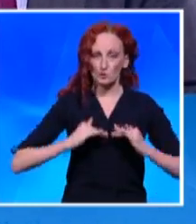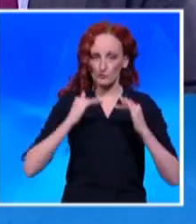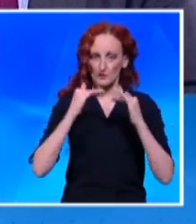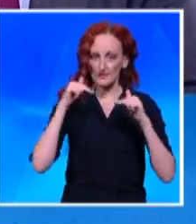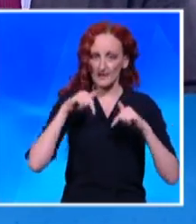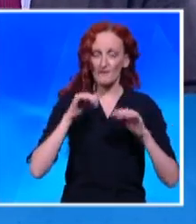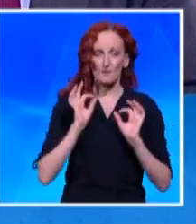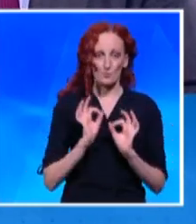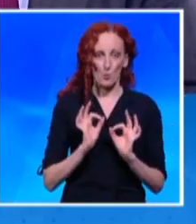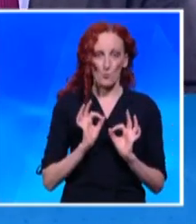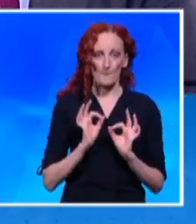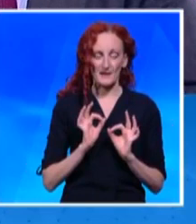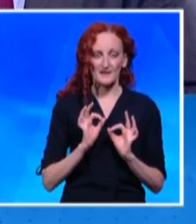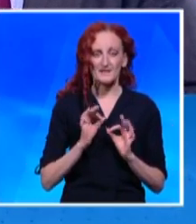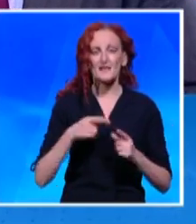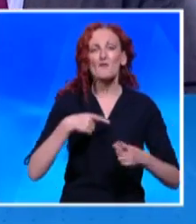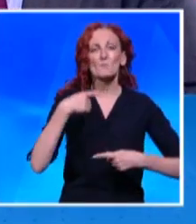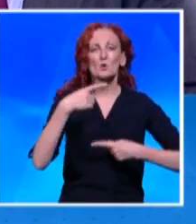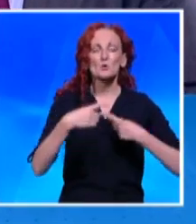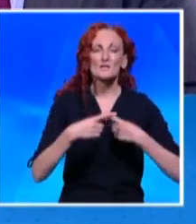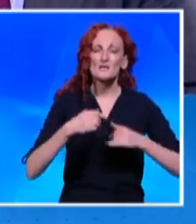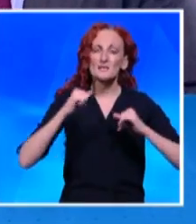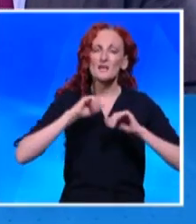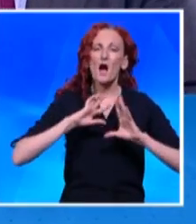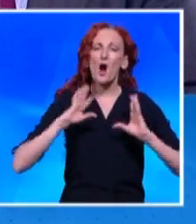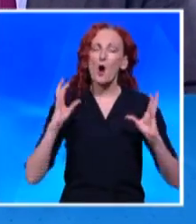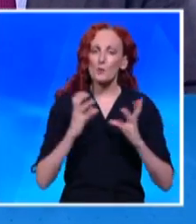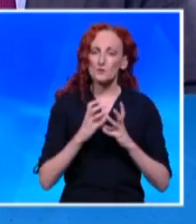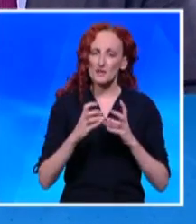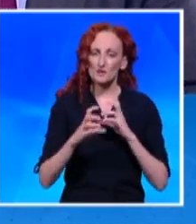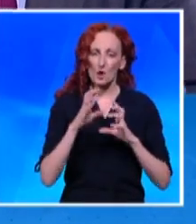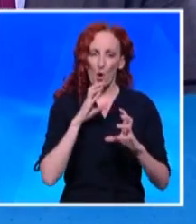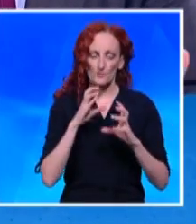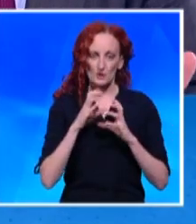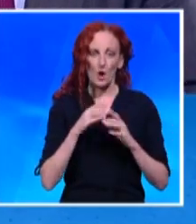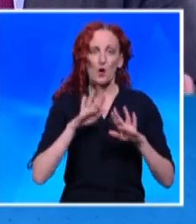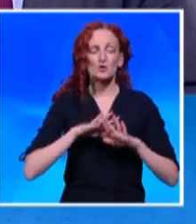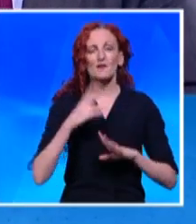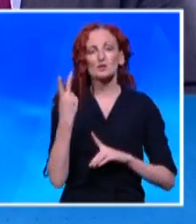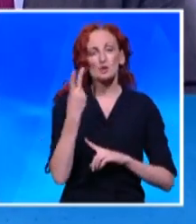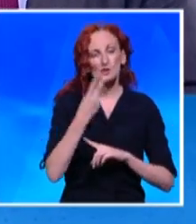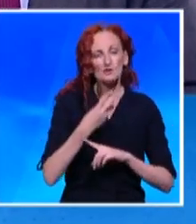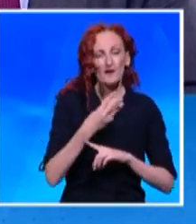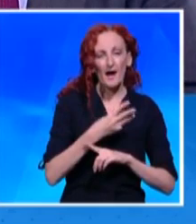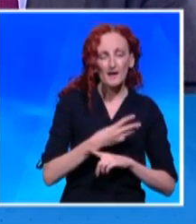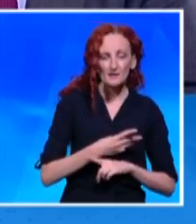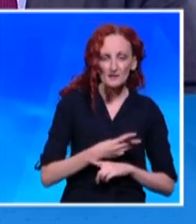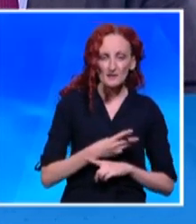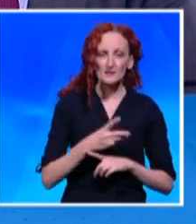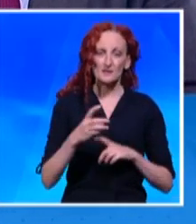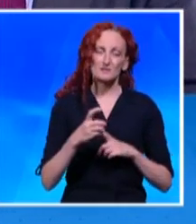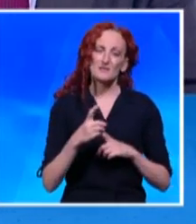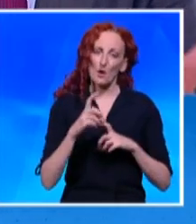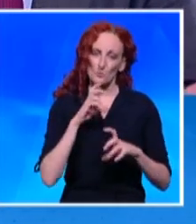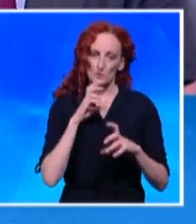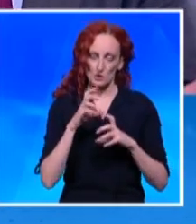момента са в процес на обществено обсъждане. Остават още 2-3 дни до приключването на тяхното обществено обсъждане. Ние